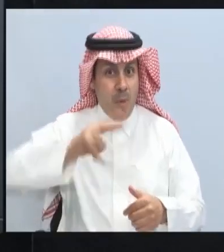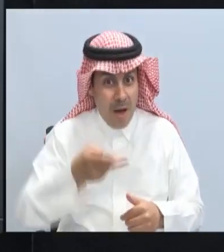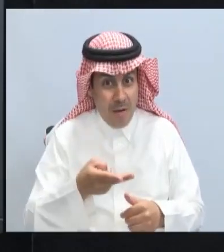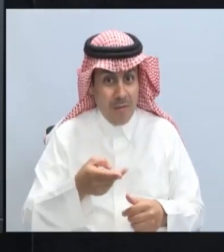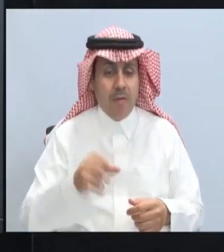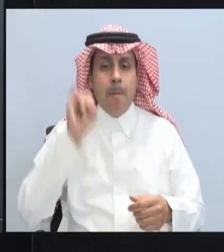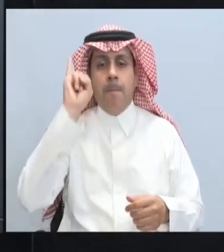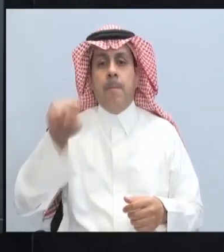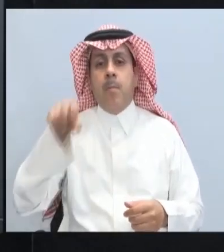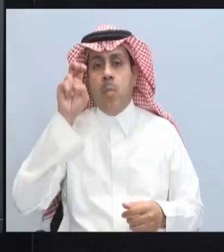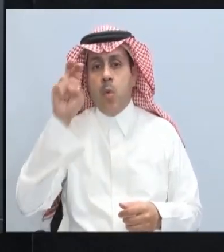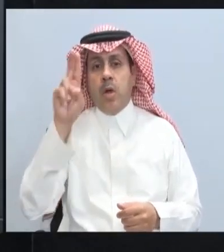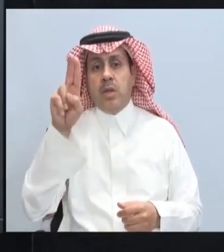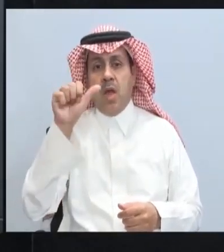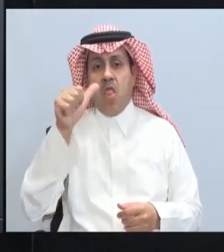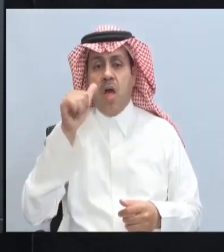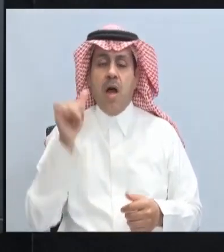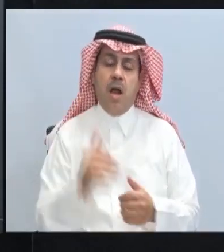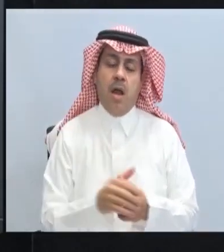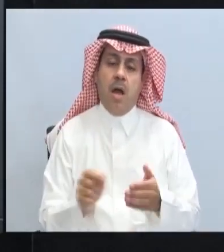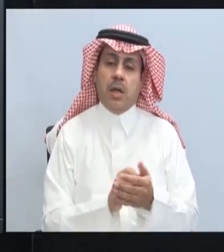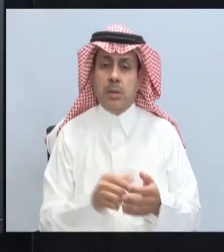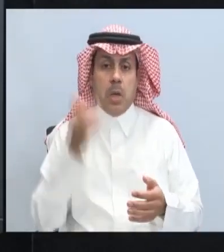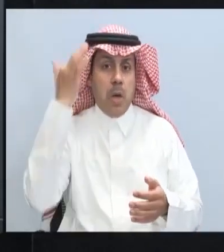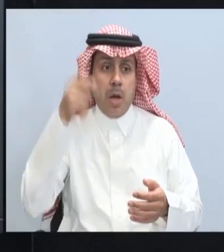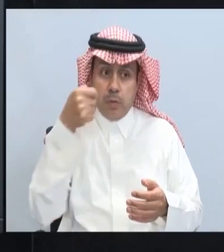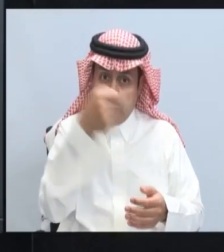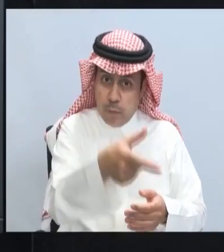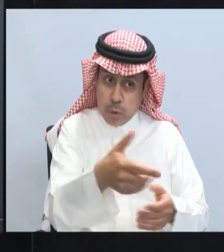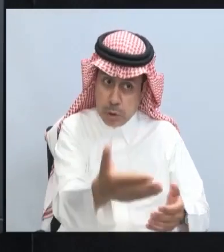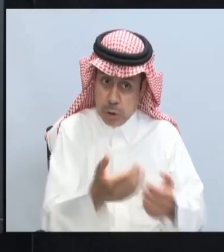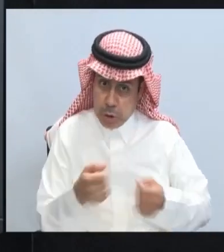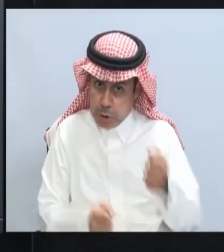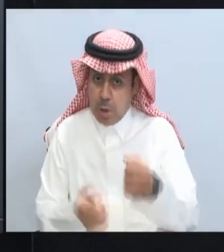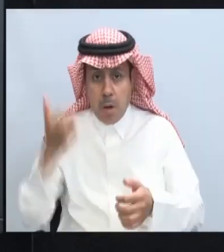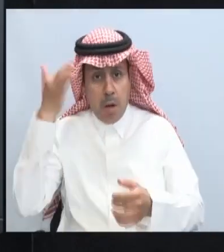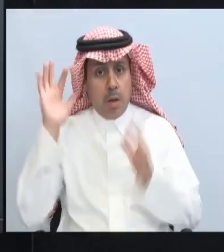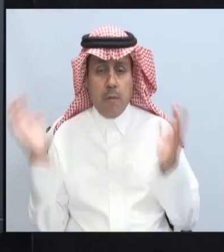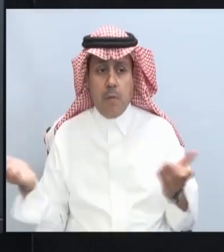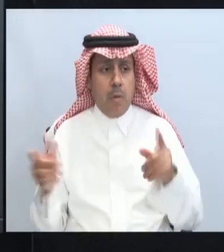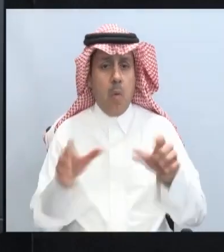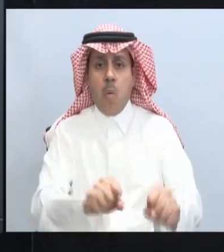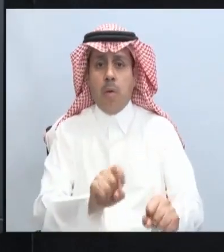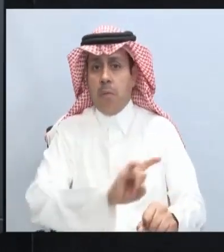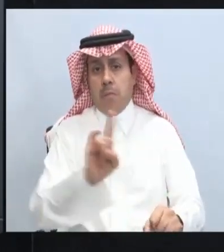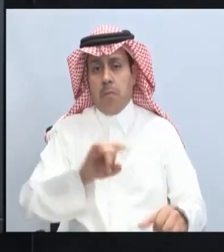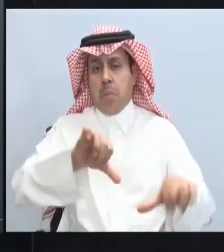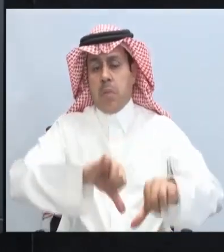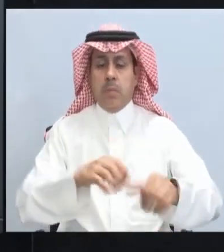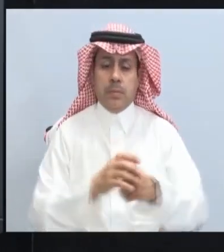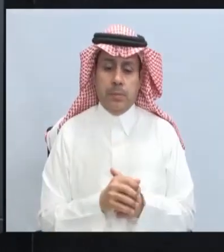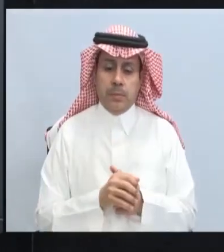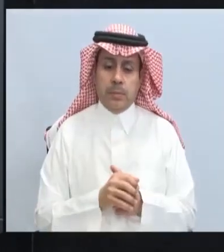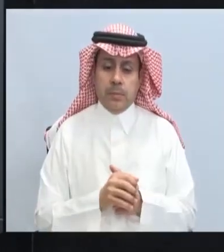المقتضى للعقد وهو ان المشتري له الحريه في استعمال هذه السلعه ناتي الى سؤال